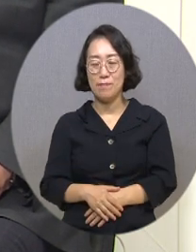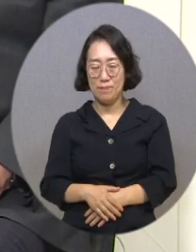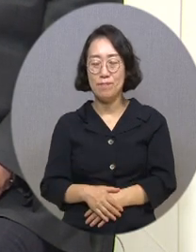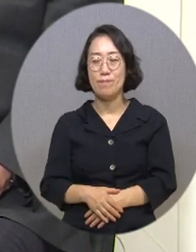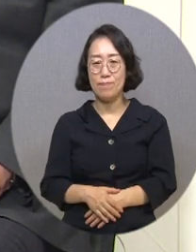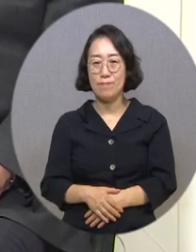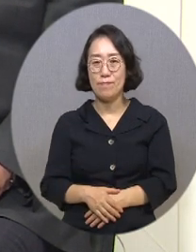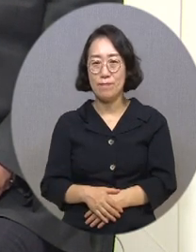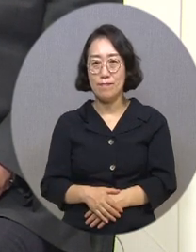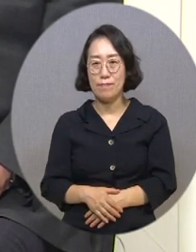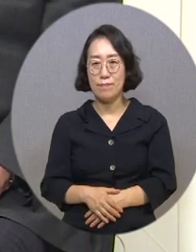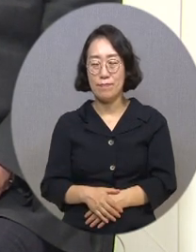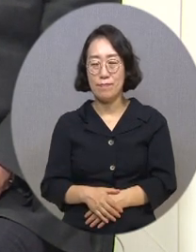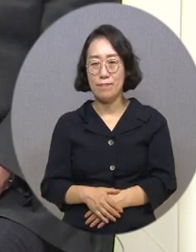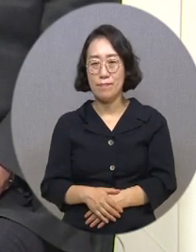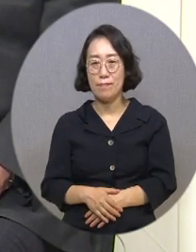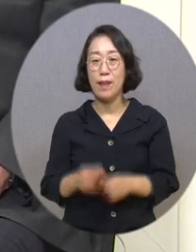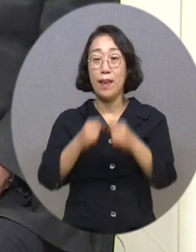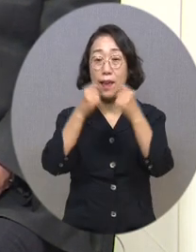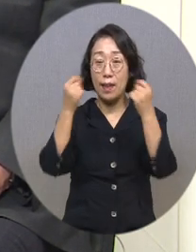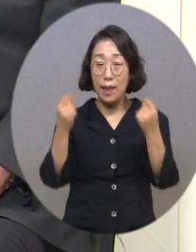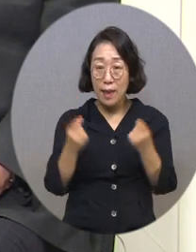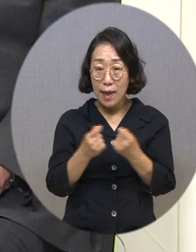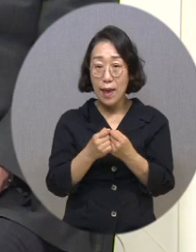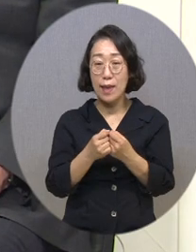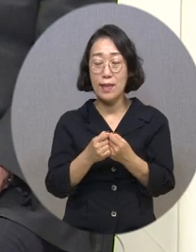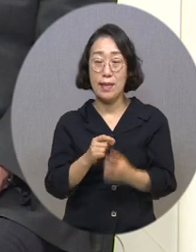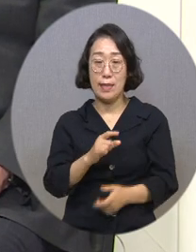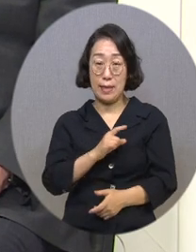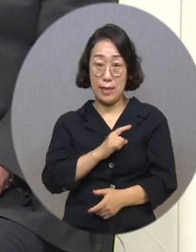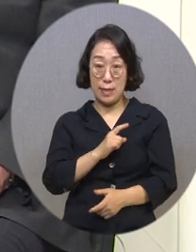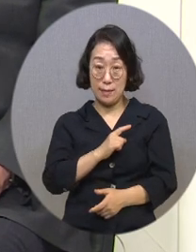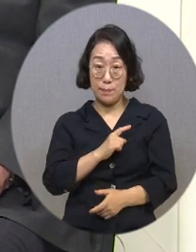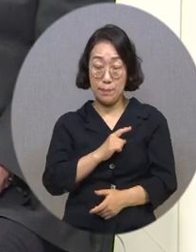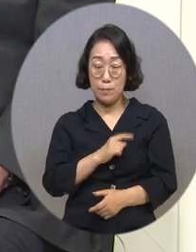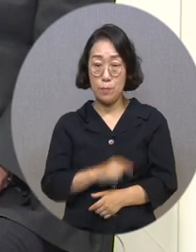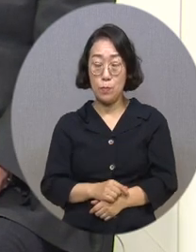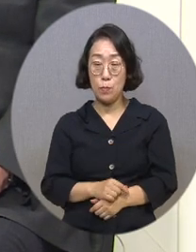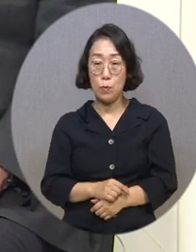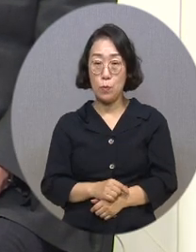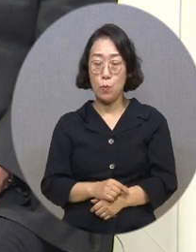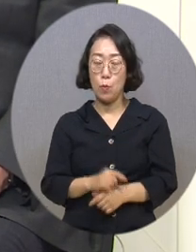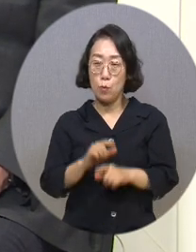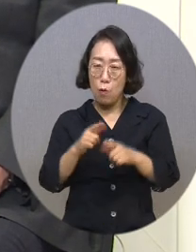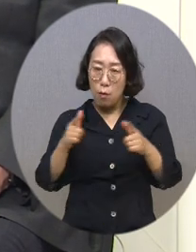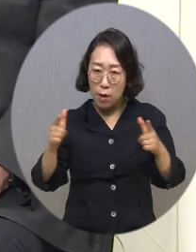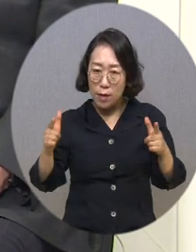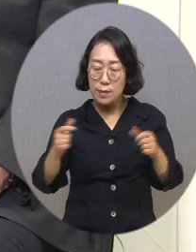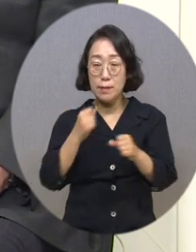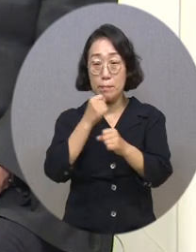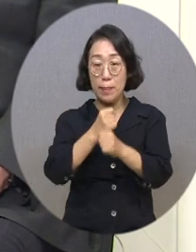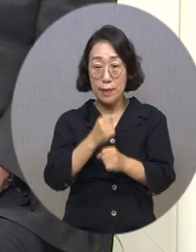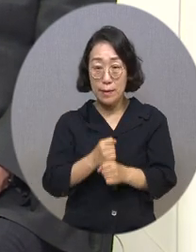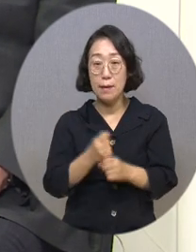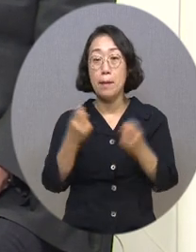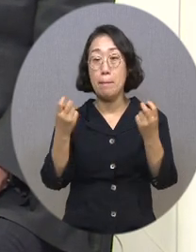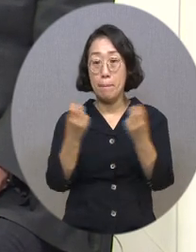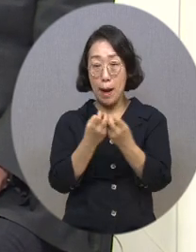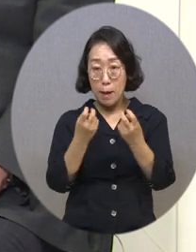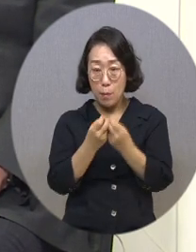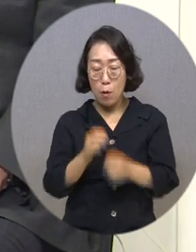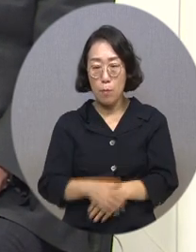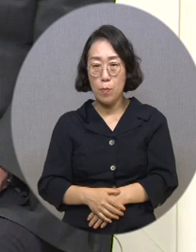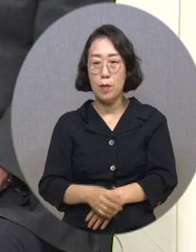얘기해서 퍼스널 브랜딩 이런 시스템 어떤 룰을 네.